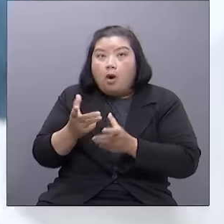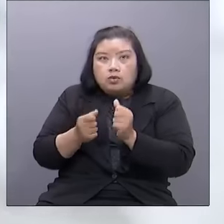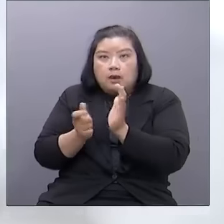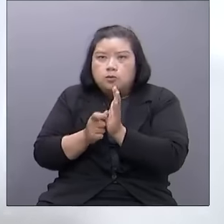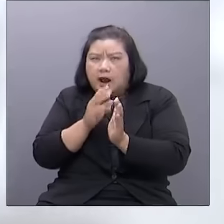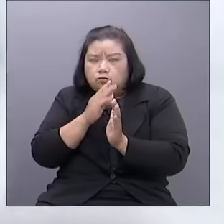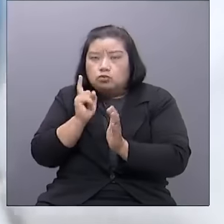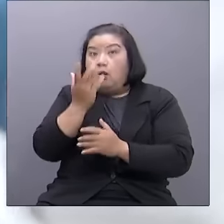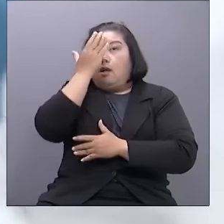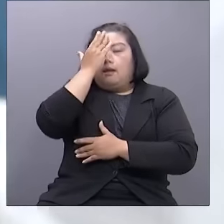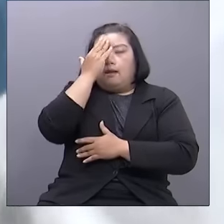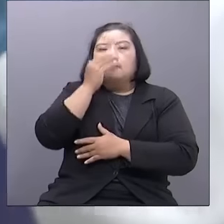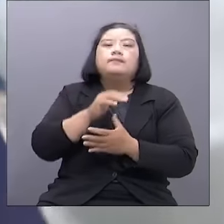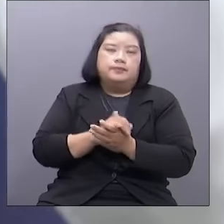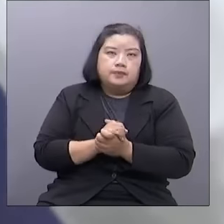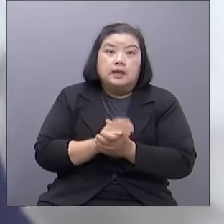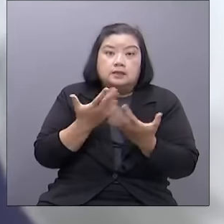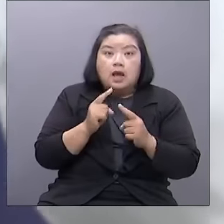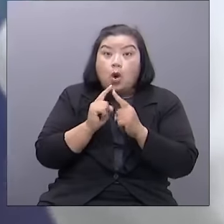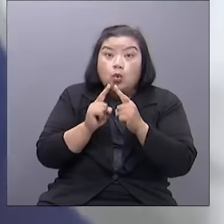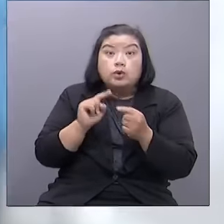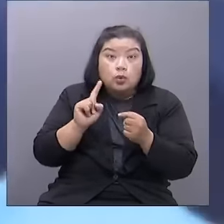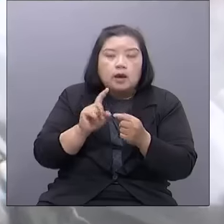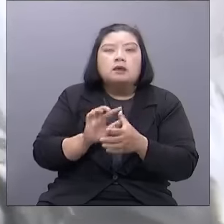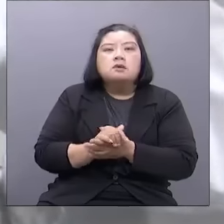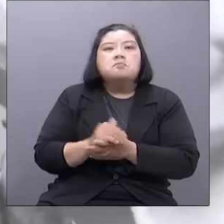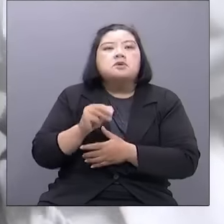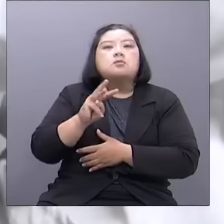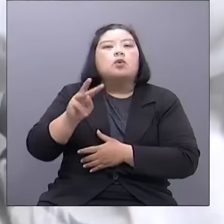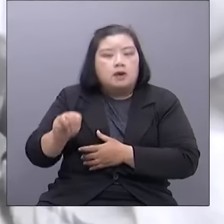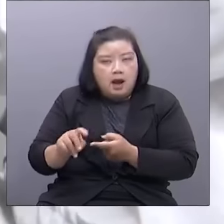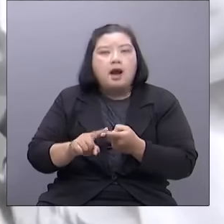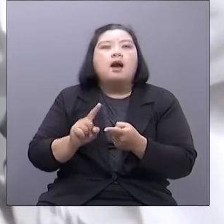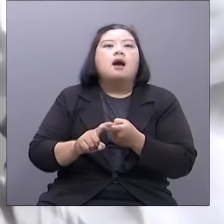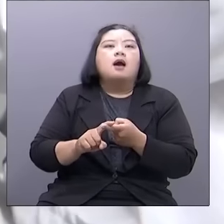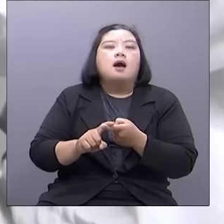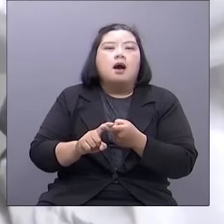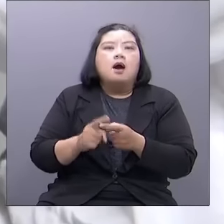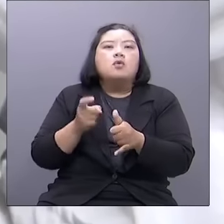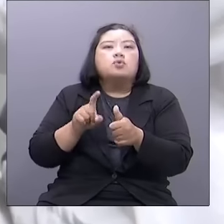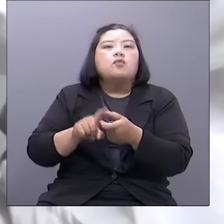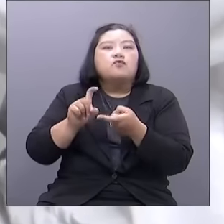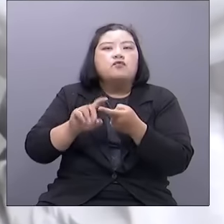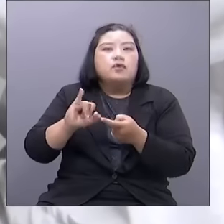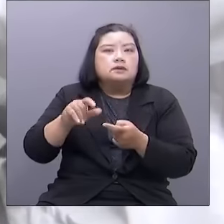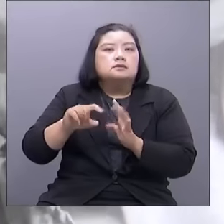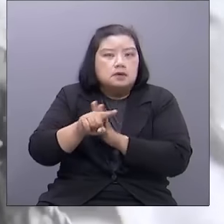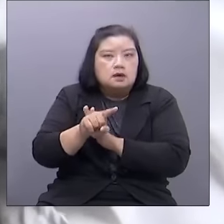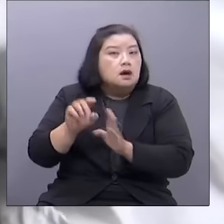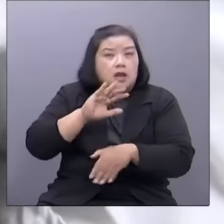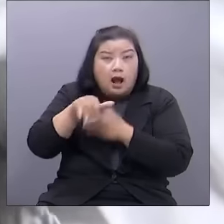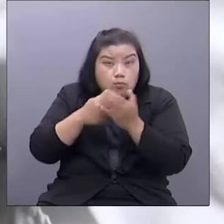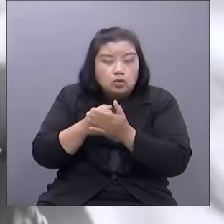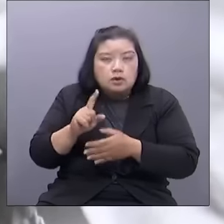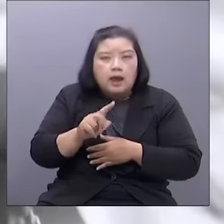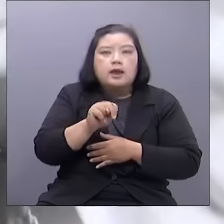นอกจากนี้สหรัฐยังไปคุยกับไฟเซอร์และโมเดอร์นานะคะผู้ผลิตวัคซีน mRNA ค่ะถึงความเป็นไปได้ในการพัฒนาวั